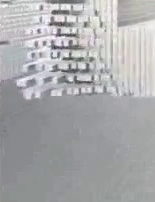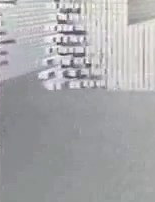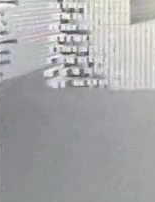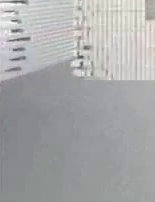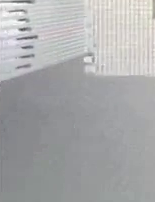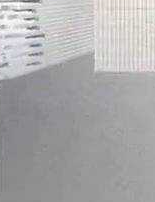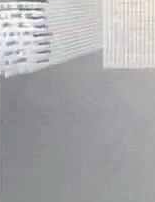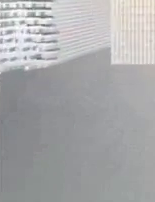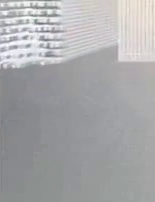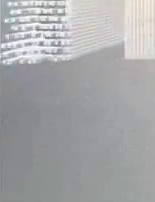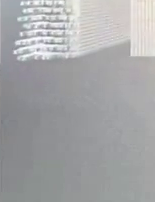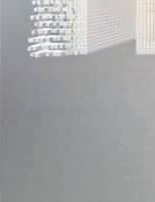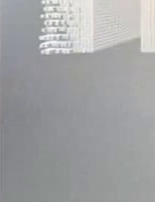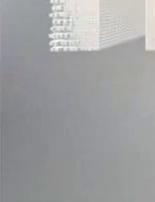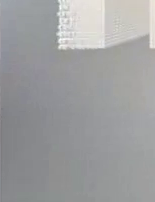Музика